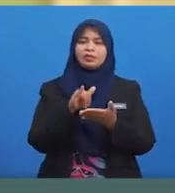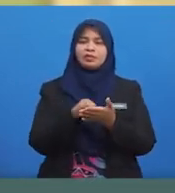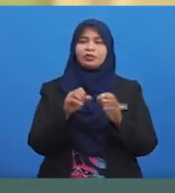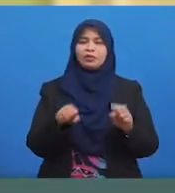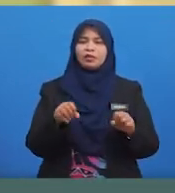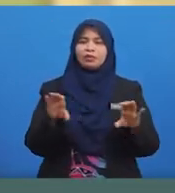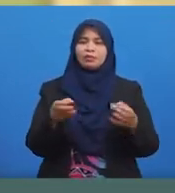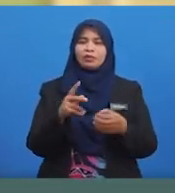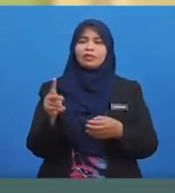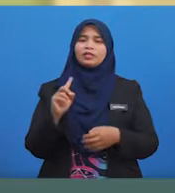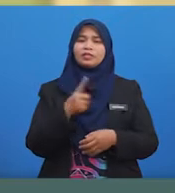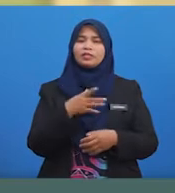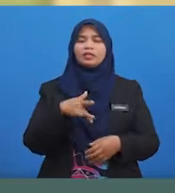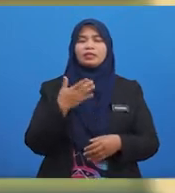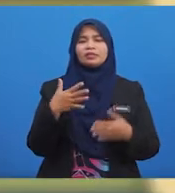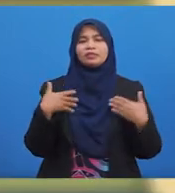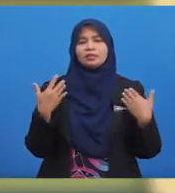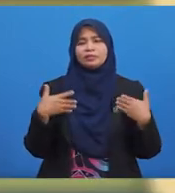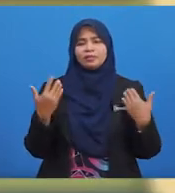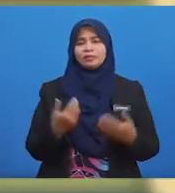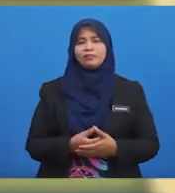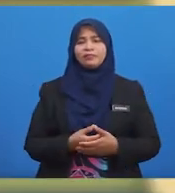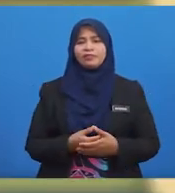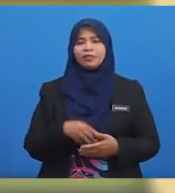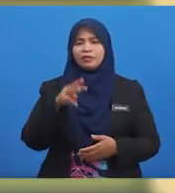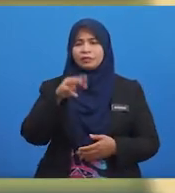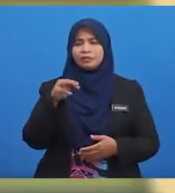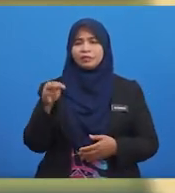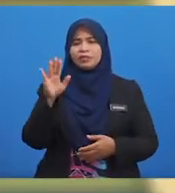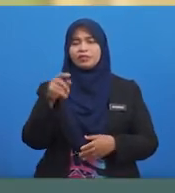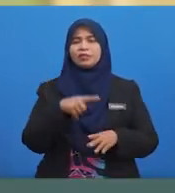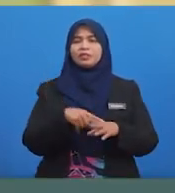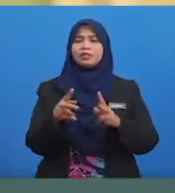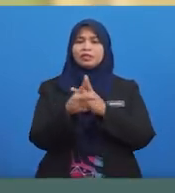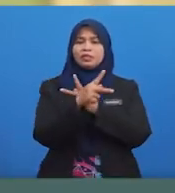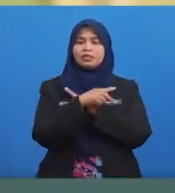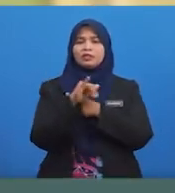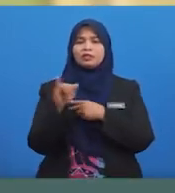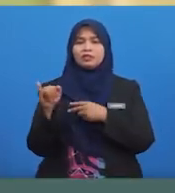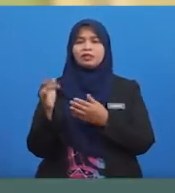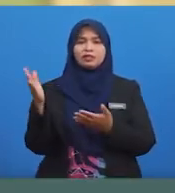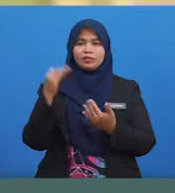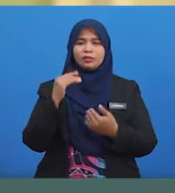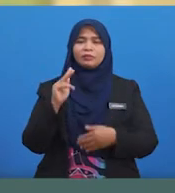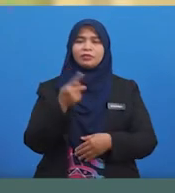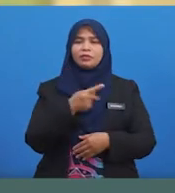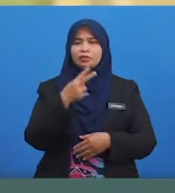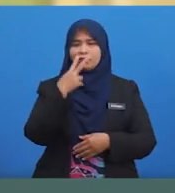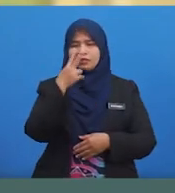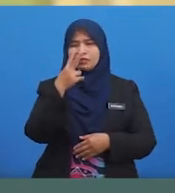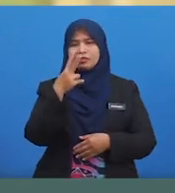itu berasa gembira murid murid yang dikasihi joki ke mengimbas kembali